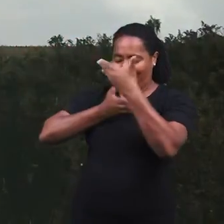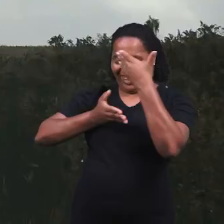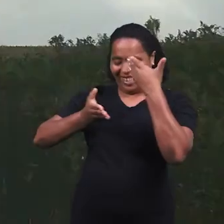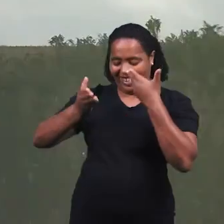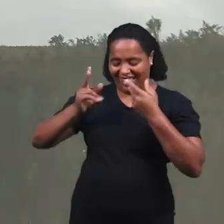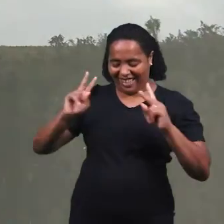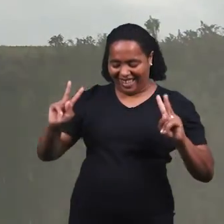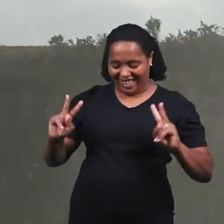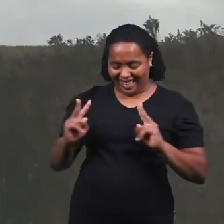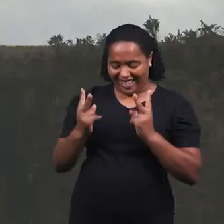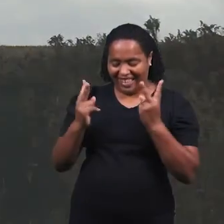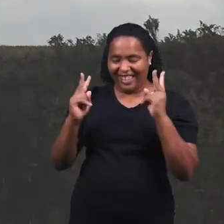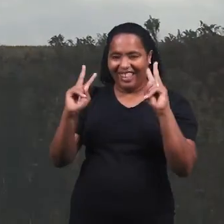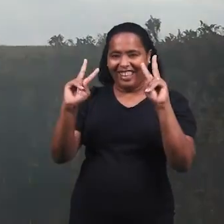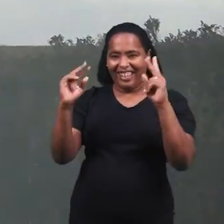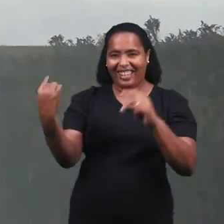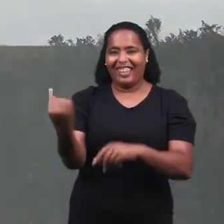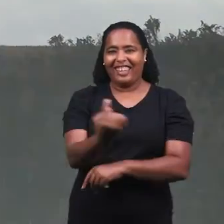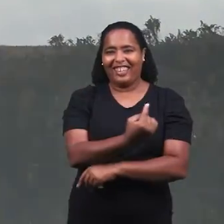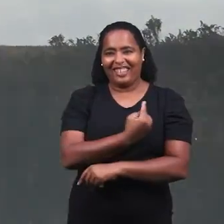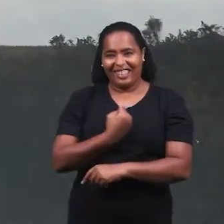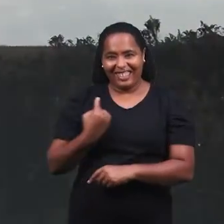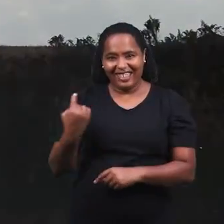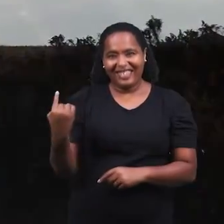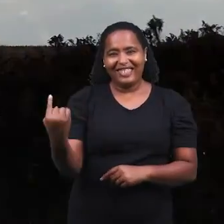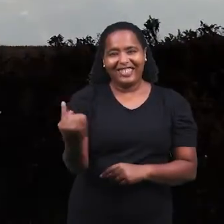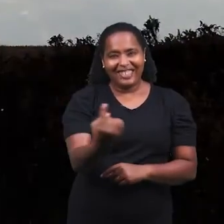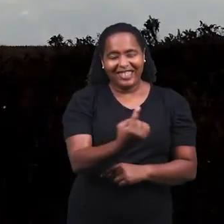Ибо свыше приходят победы наши.